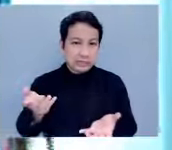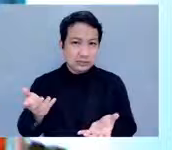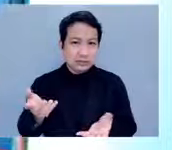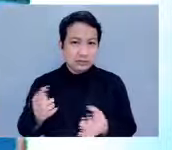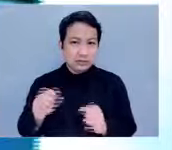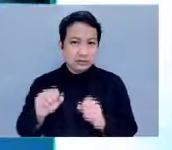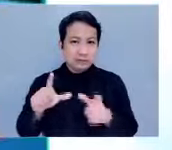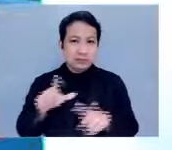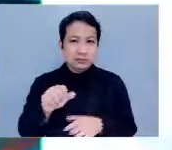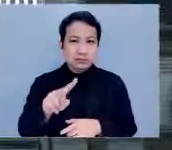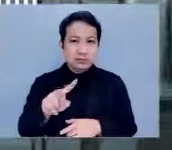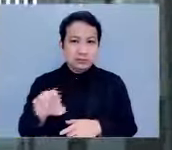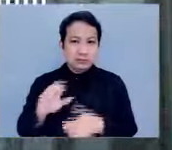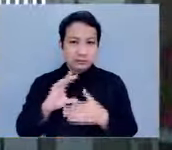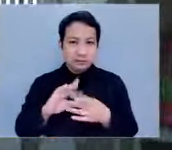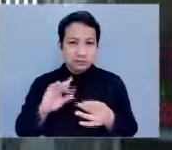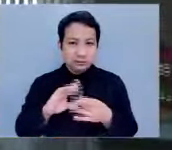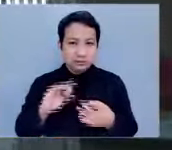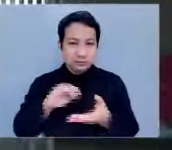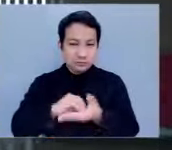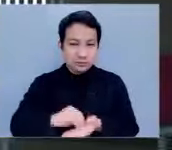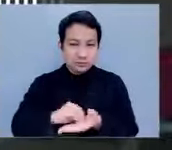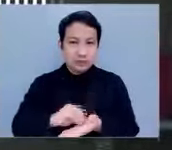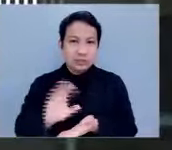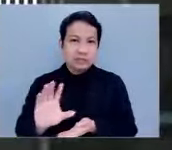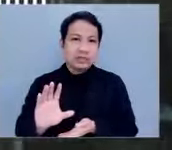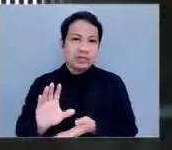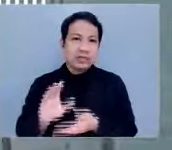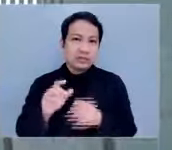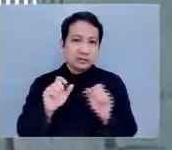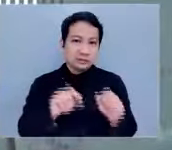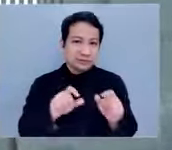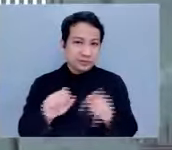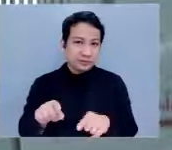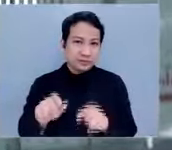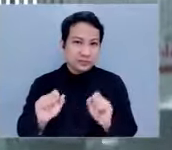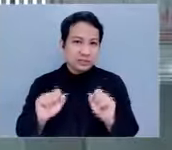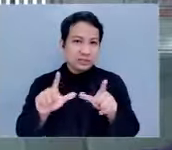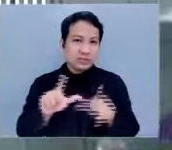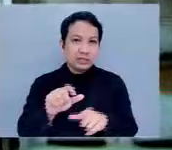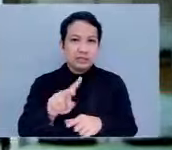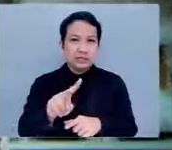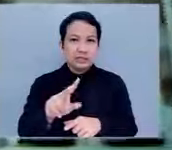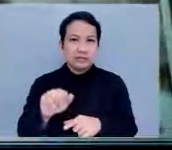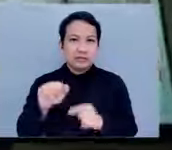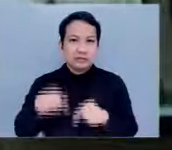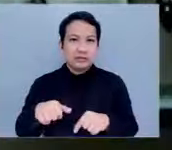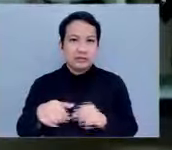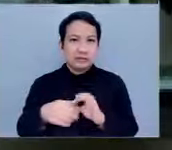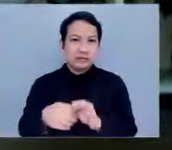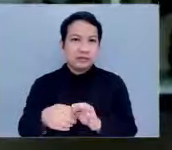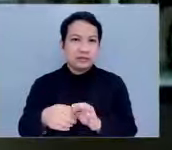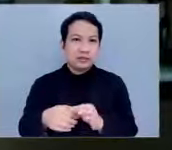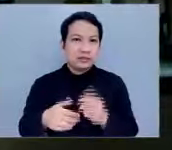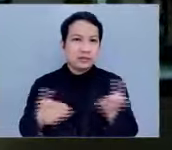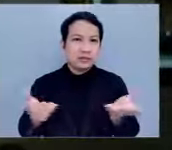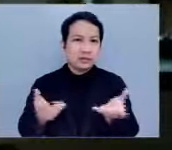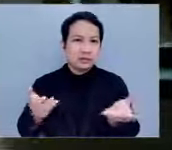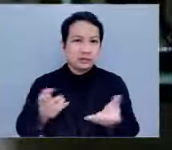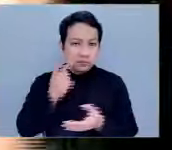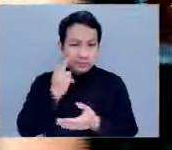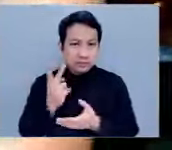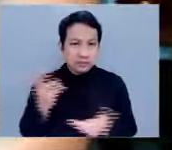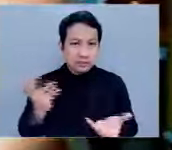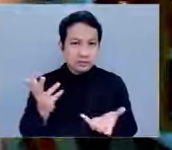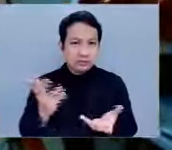live. Nagkukwenta ng pautang. Ito yung mga binibenta mo. So, nagla-live selling ka dito. Usually, saan ka nila pwede makatch?